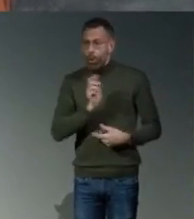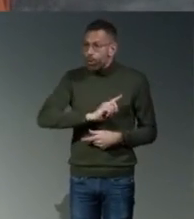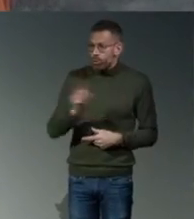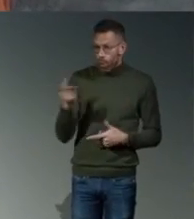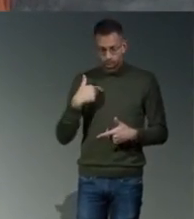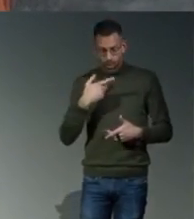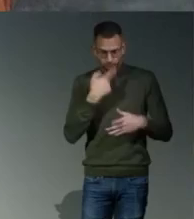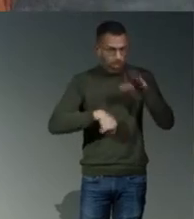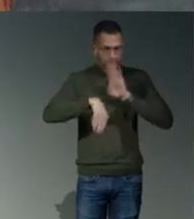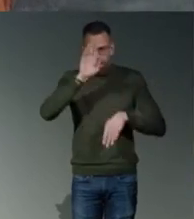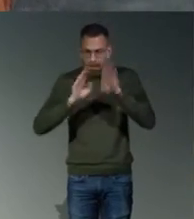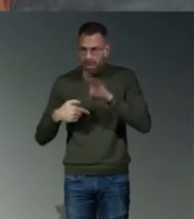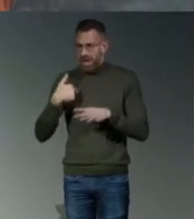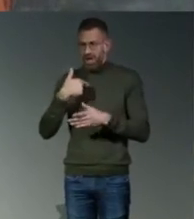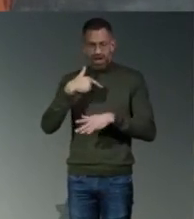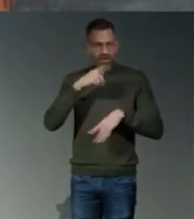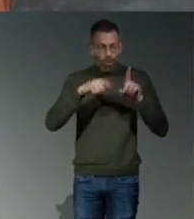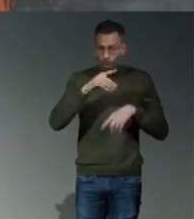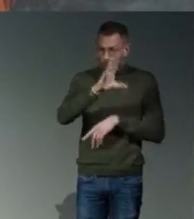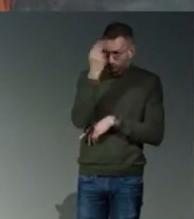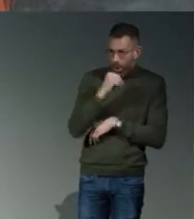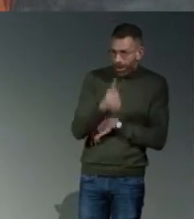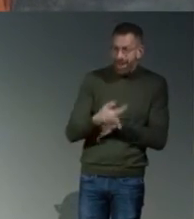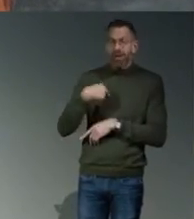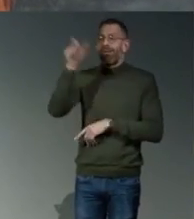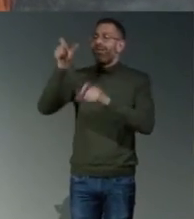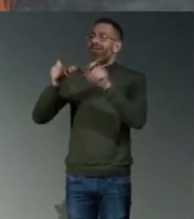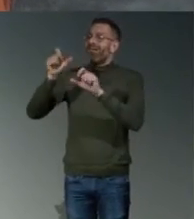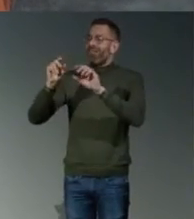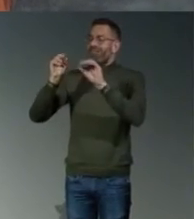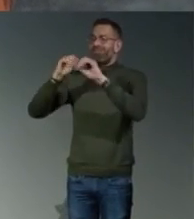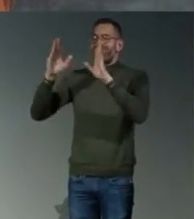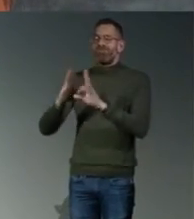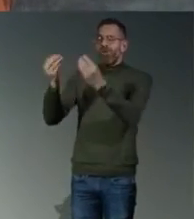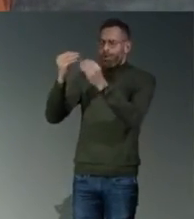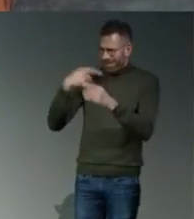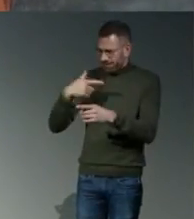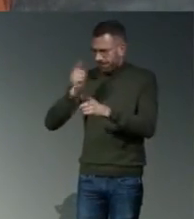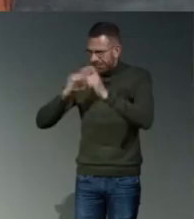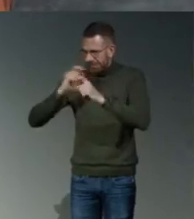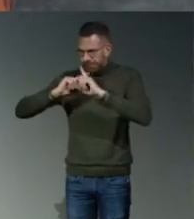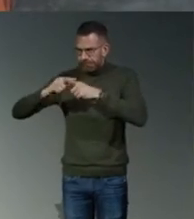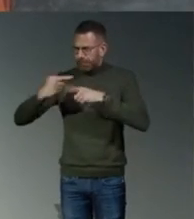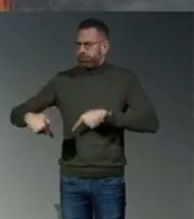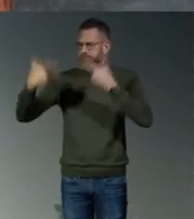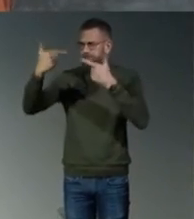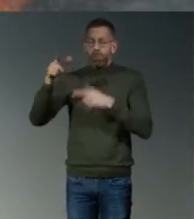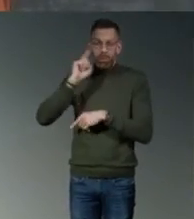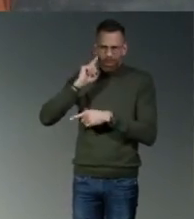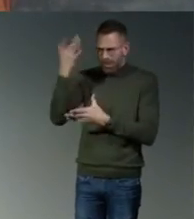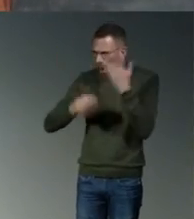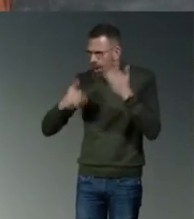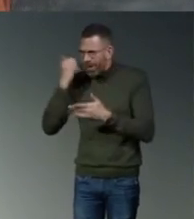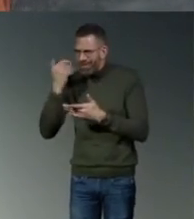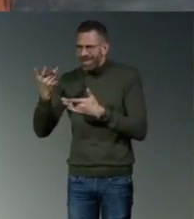rien, je me dispute avec certains de mes formateurs parce que ils m'énervent, ils manquent d'affect, ils manquent d'empathie, ils m'expliquent des trucs mais ils